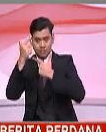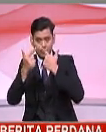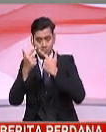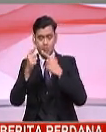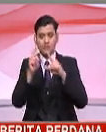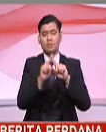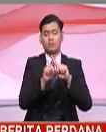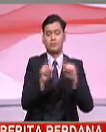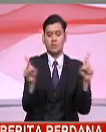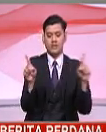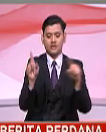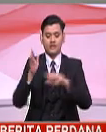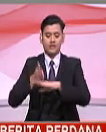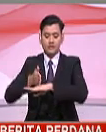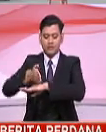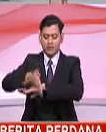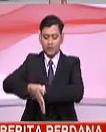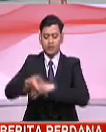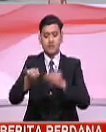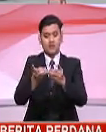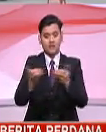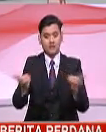Walaupun rentas daerah dibenarkan.